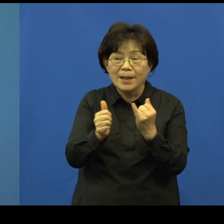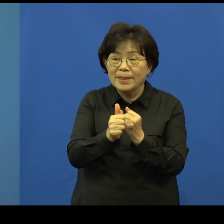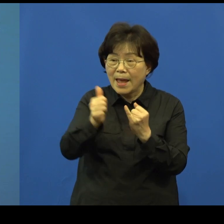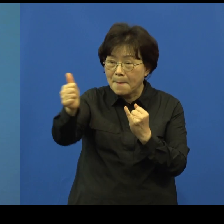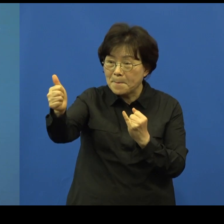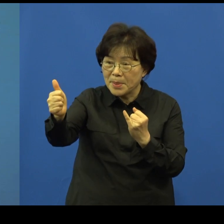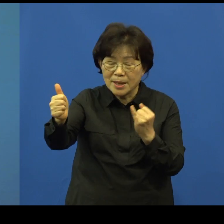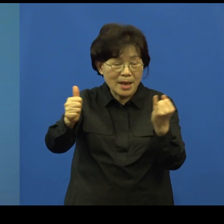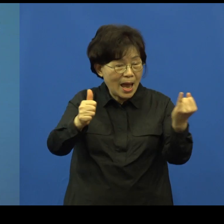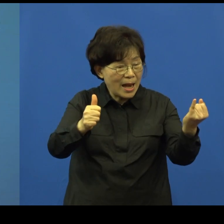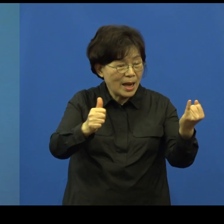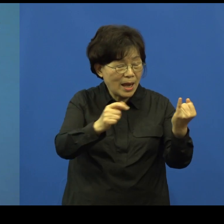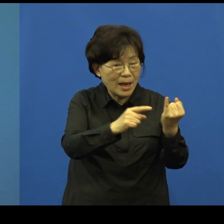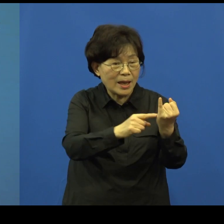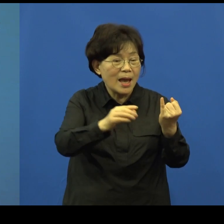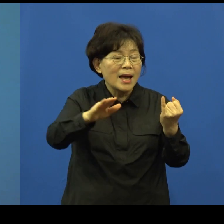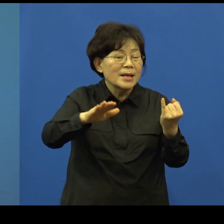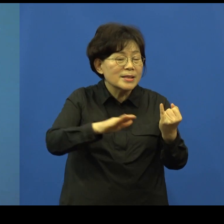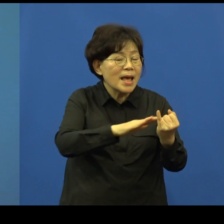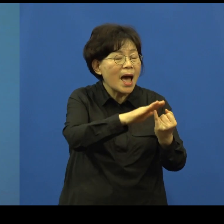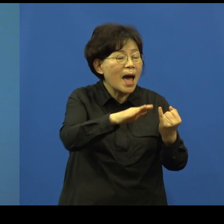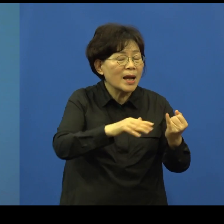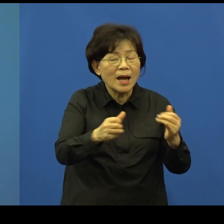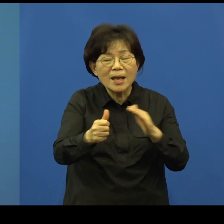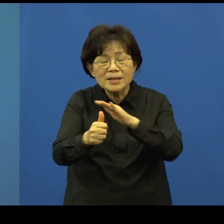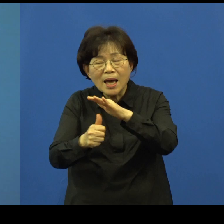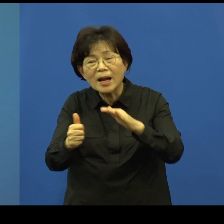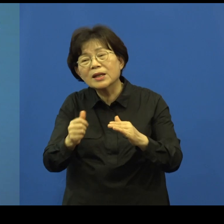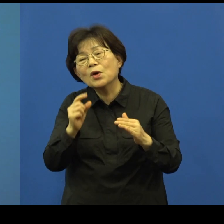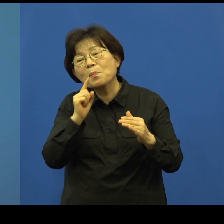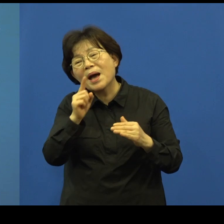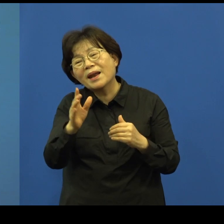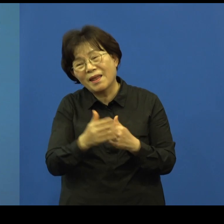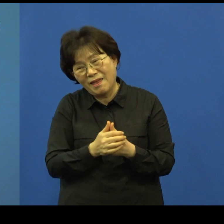남편이 아내에게 아내가 남편에게 사랑한다고 얘기를 해야죠.